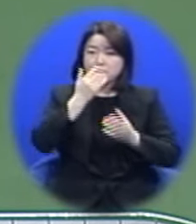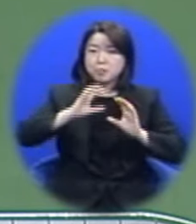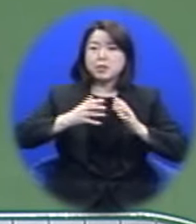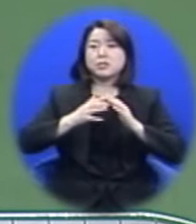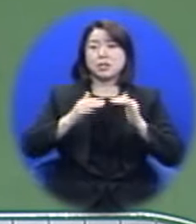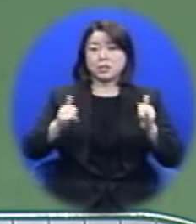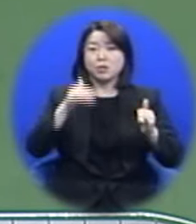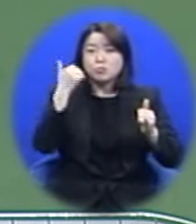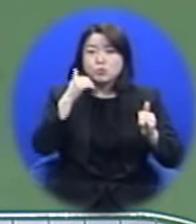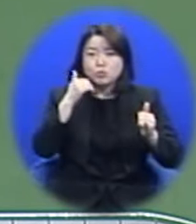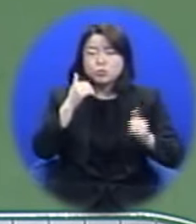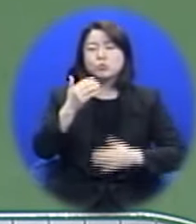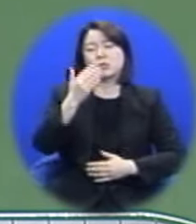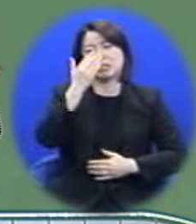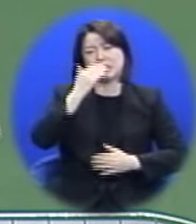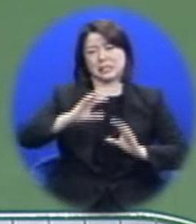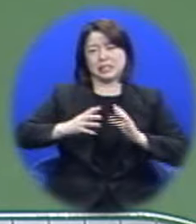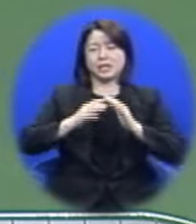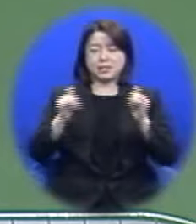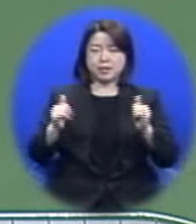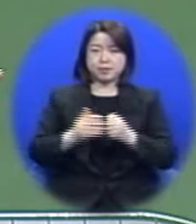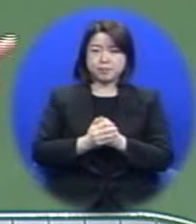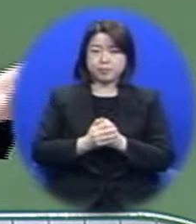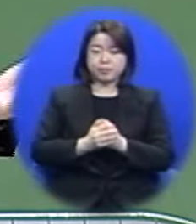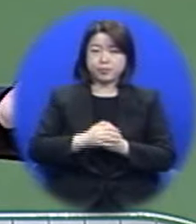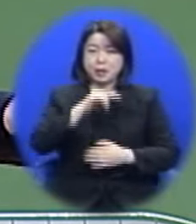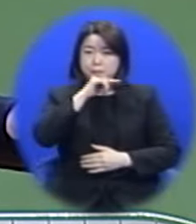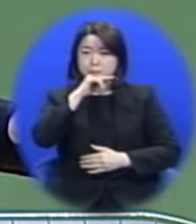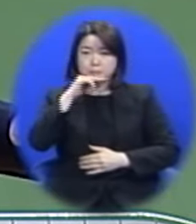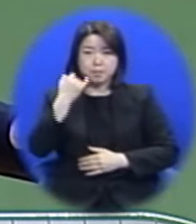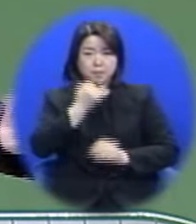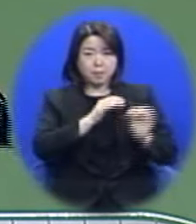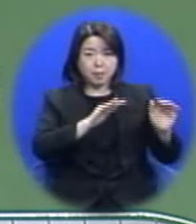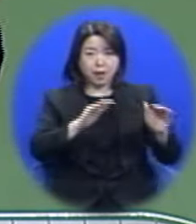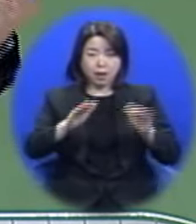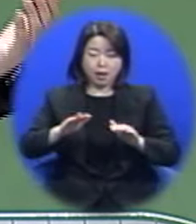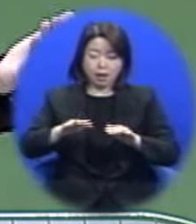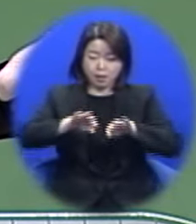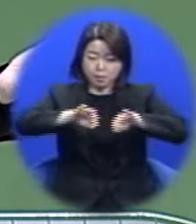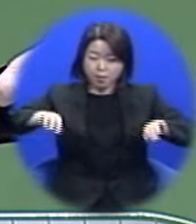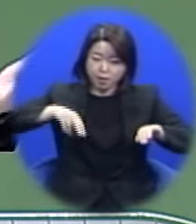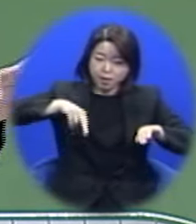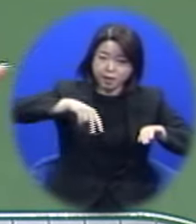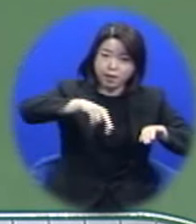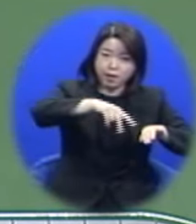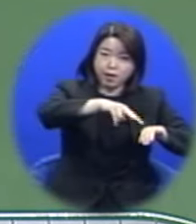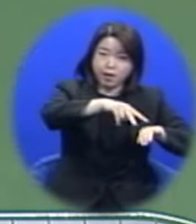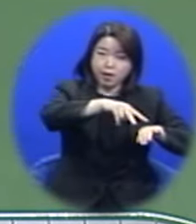겁니다. 그들은 홍해 건너는 놀라운 사건을 통해서 구원받았습니다.